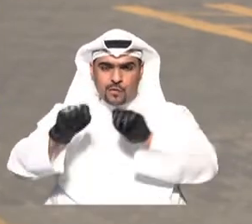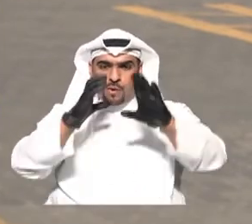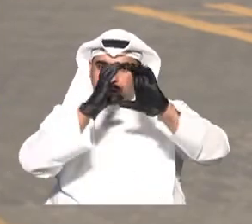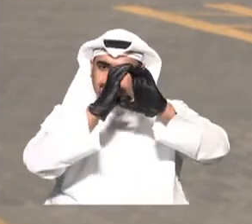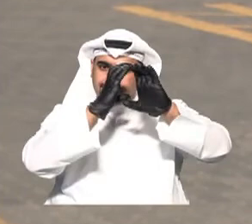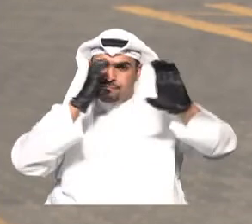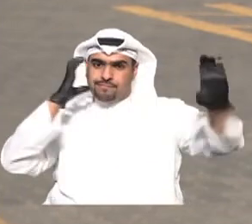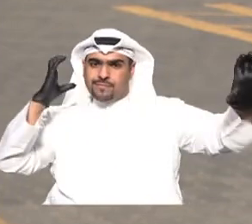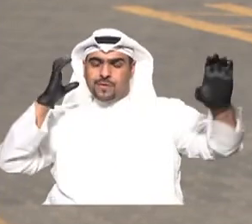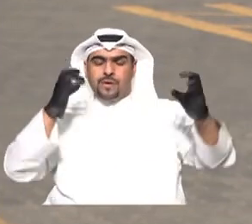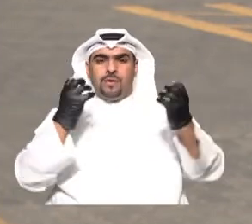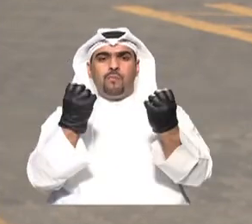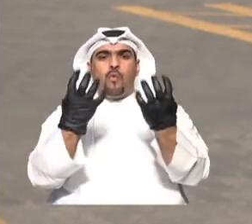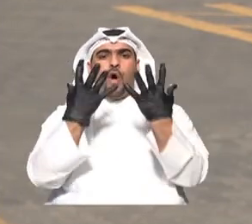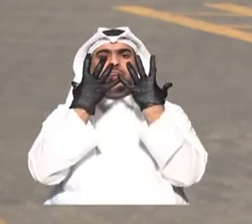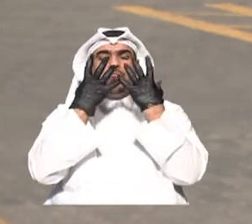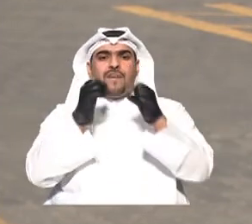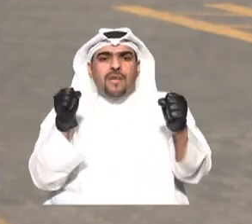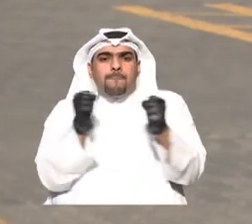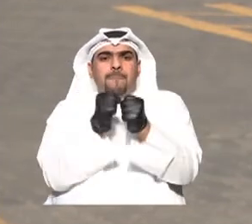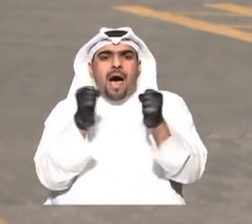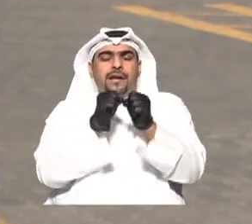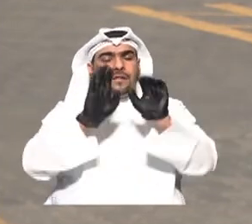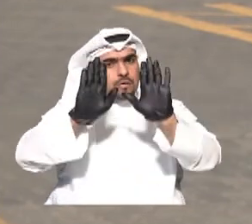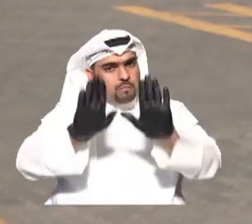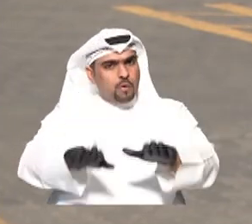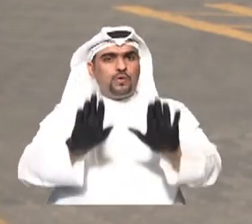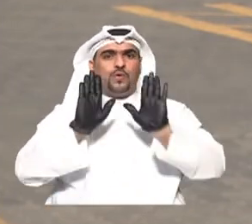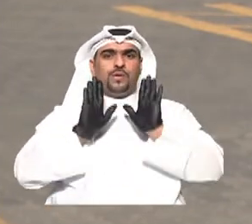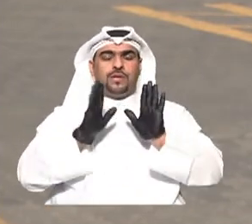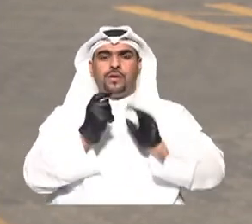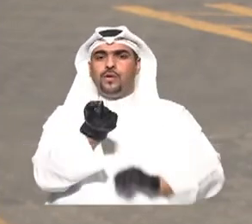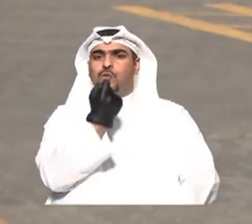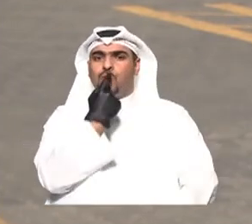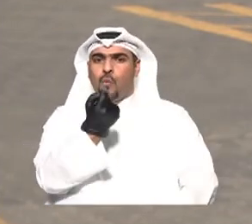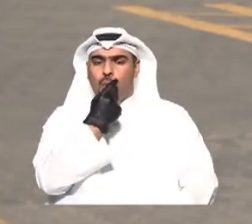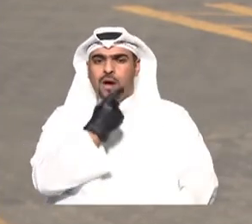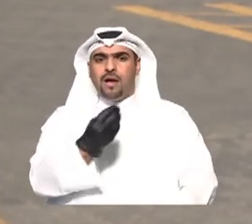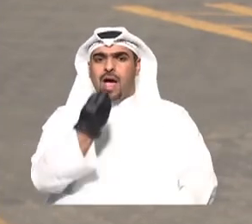اللي تأتينا محملة بالمواد الغذائية والدوائية من كل أنحاء العالم.